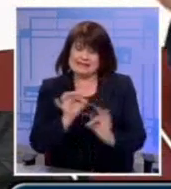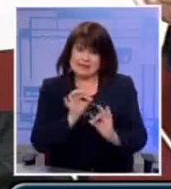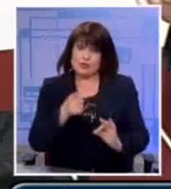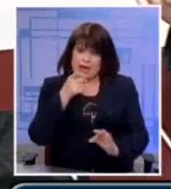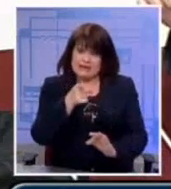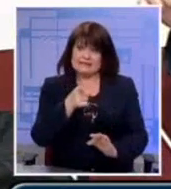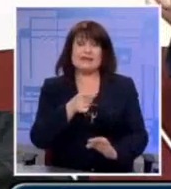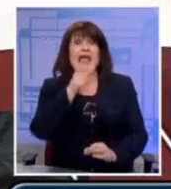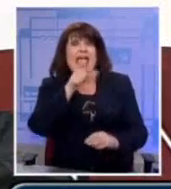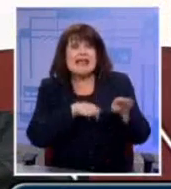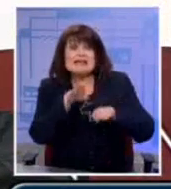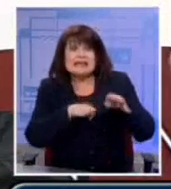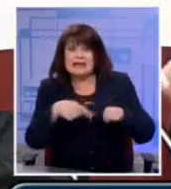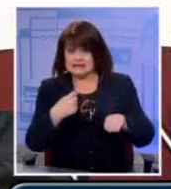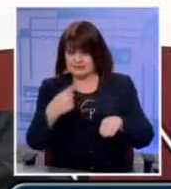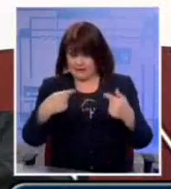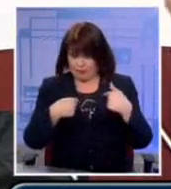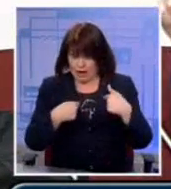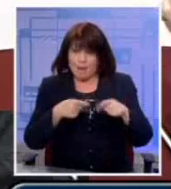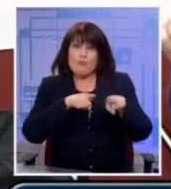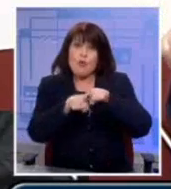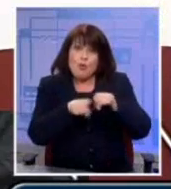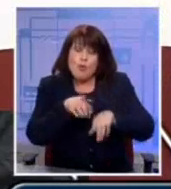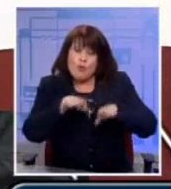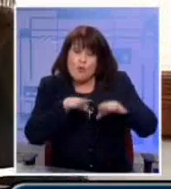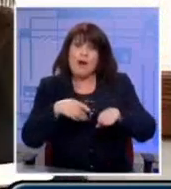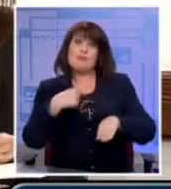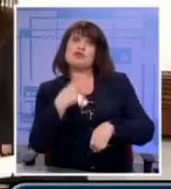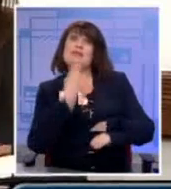εξαρτάται από τη δική σας. Η δική μου συμπεριφορά εξαρτάται από τη δική σας.